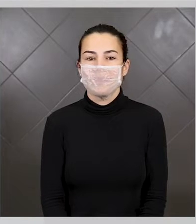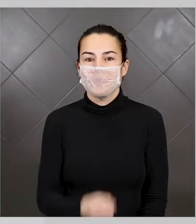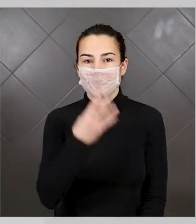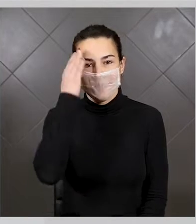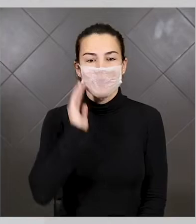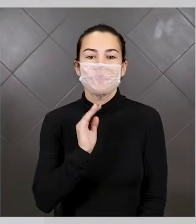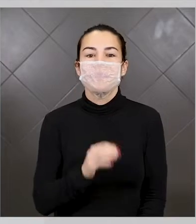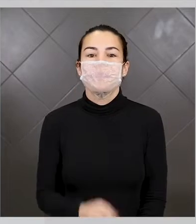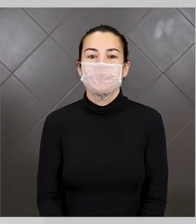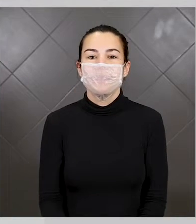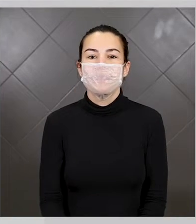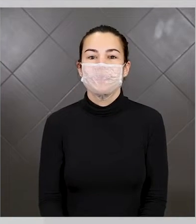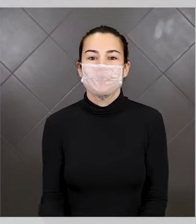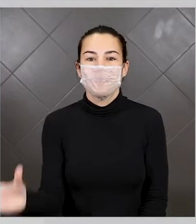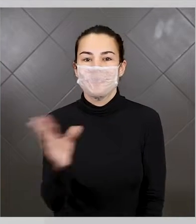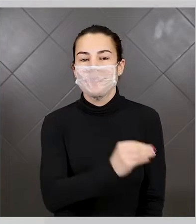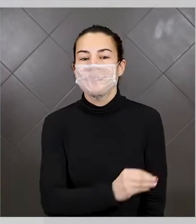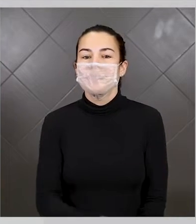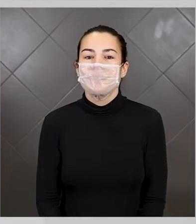Hola, bon dia a tothom.